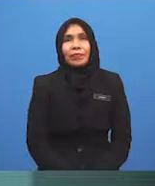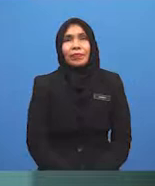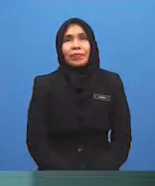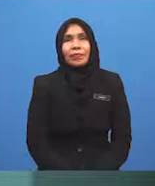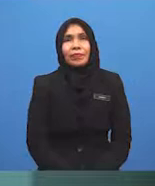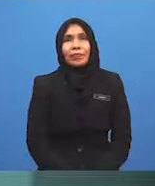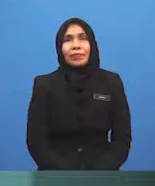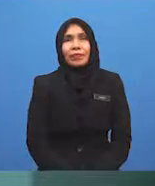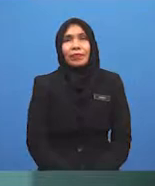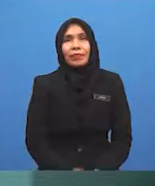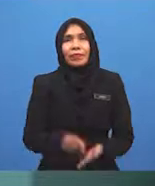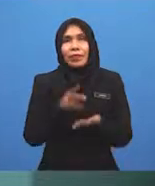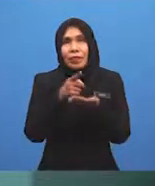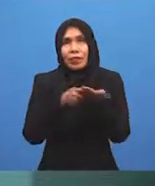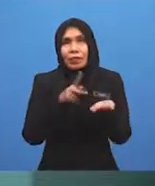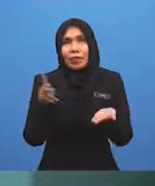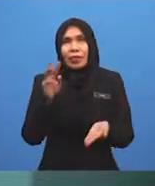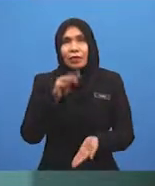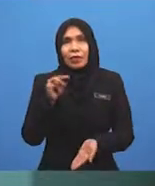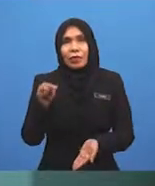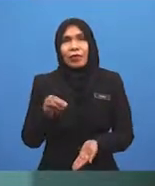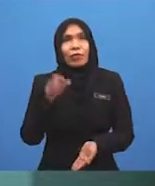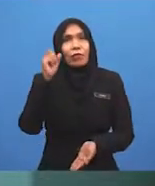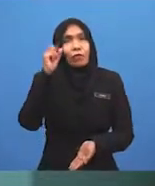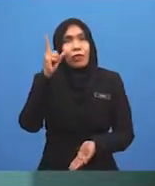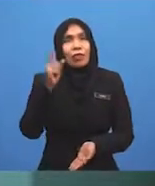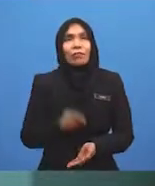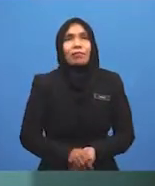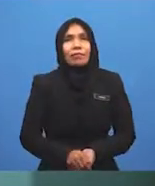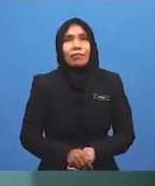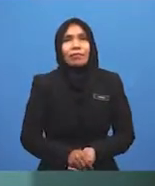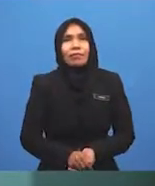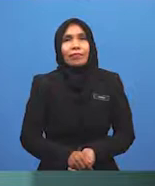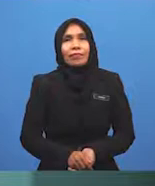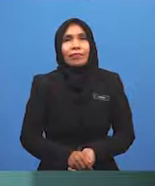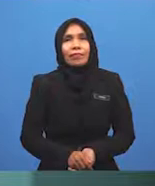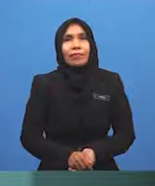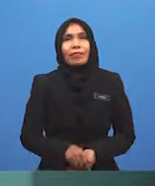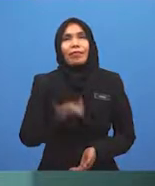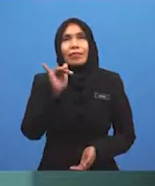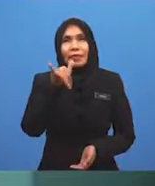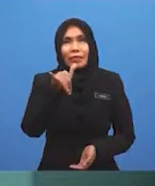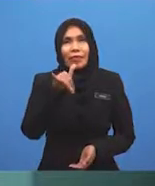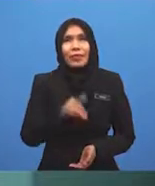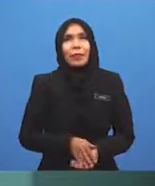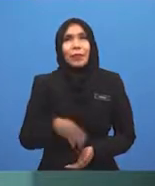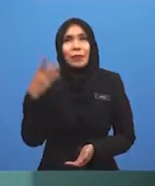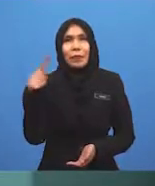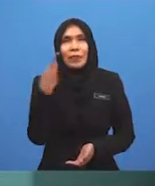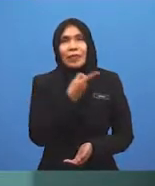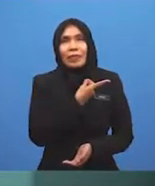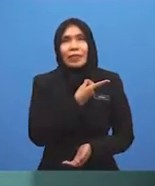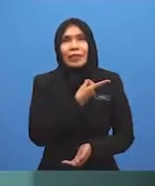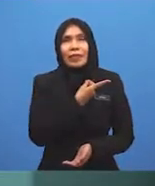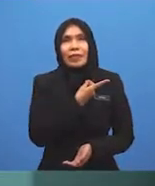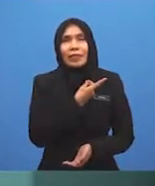tamat. Apakah murid faham dari perbualan tersebut? Ya, kita